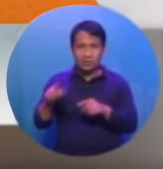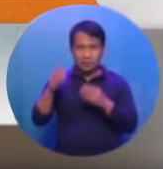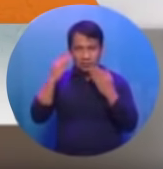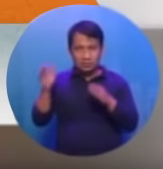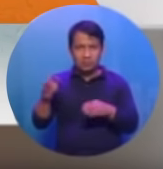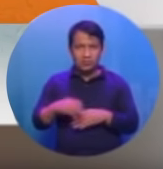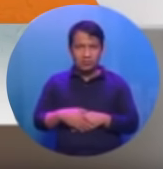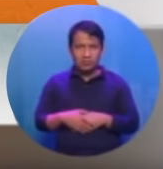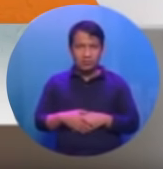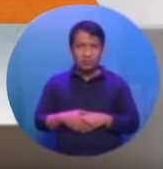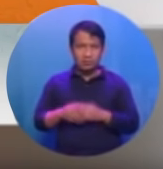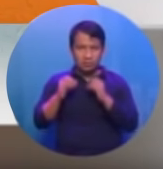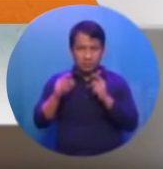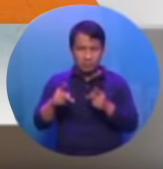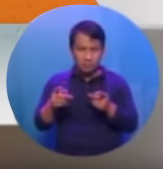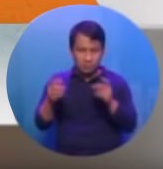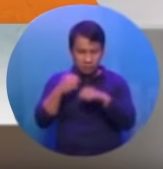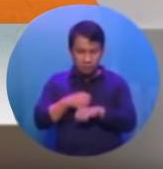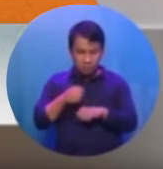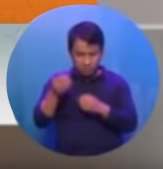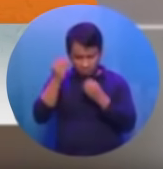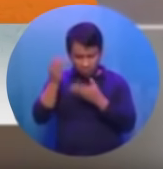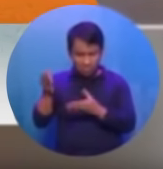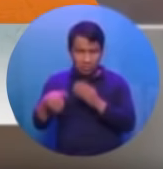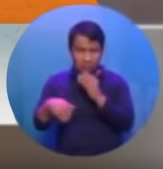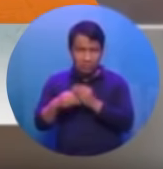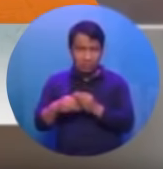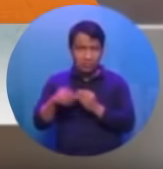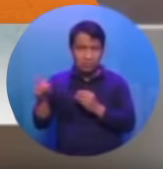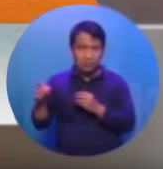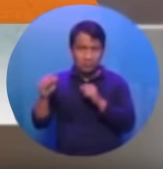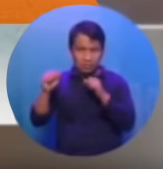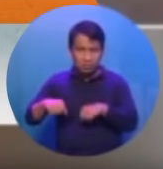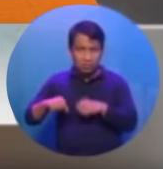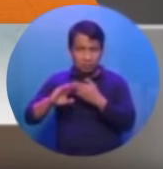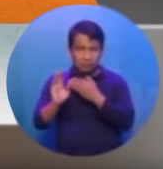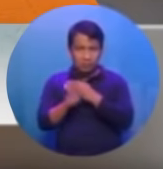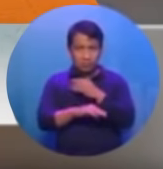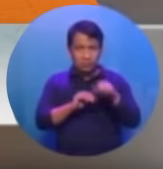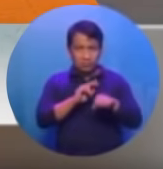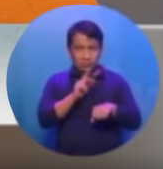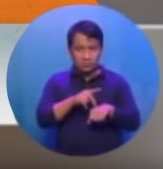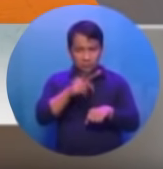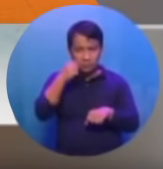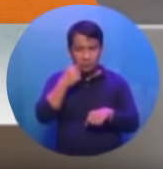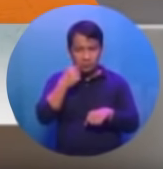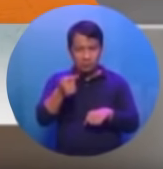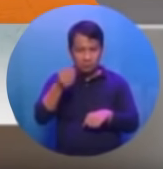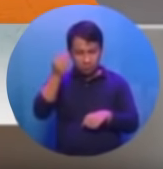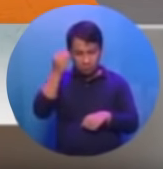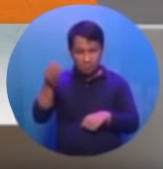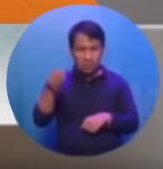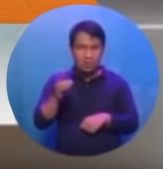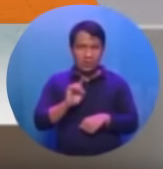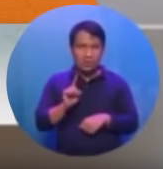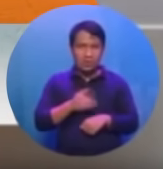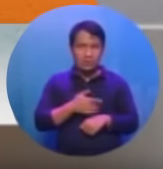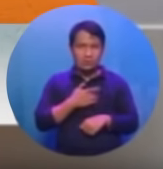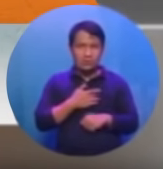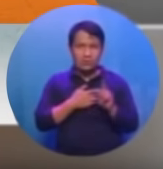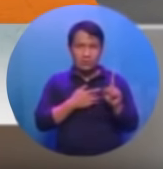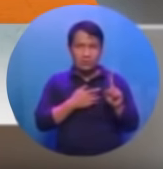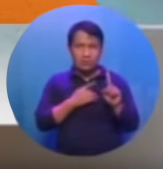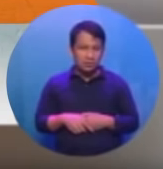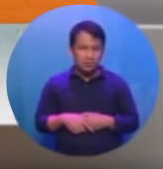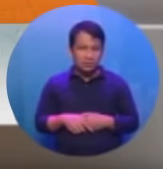nga, Nay. Ito, alam nyo na yung ginagawa niya at siya pa yung mapapadeport namin. Pakisabi na rin sa kanya, ano po maging reaksyon nyo